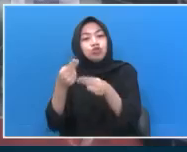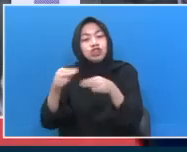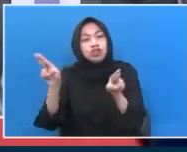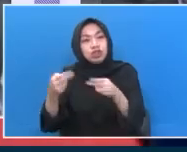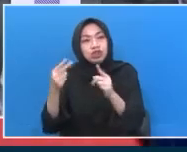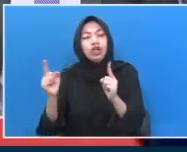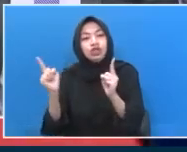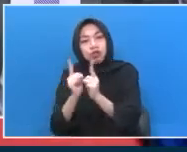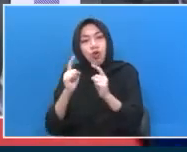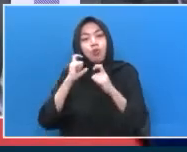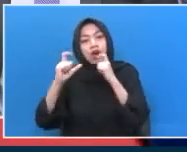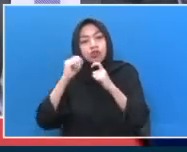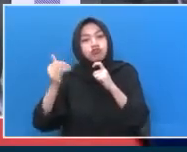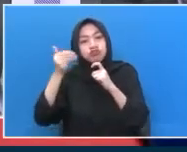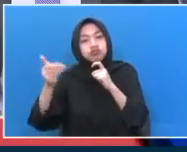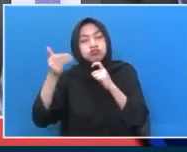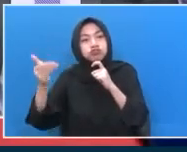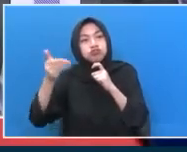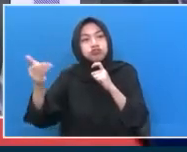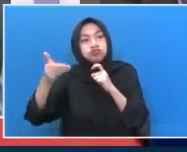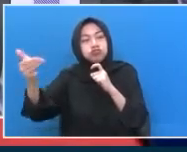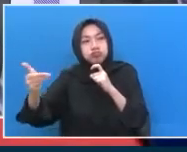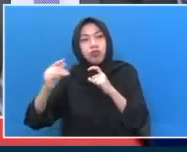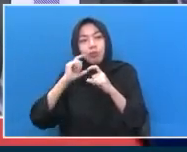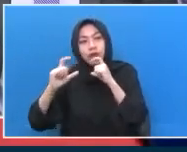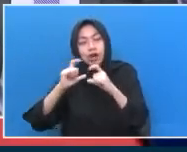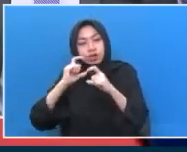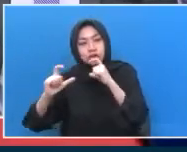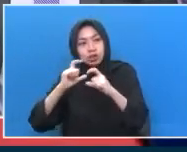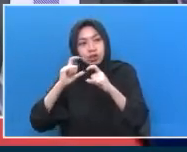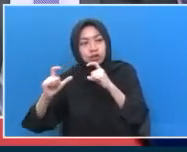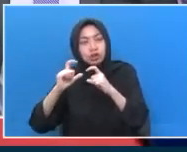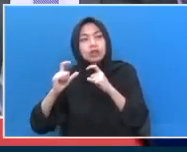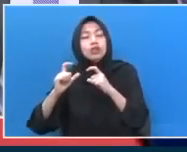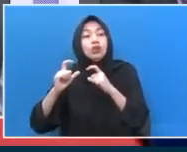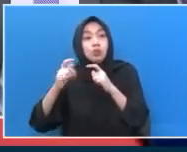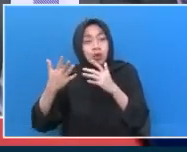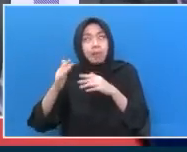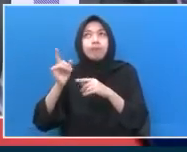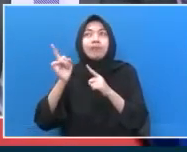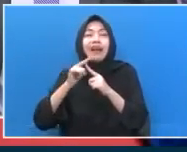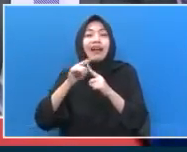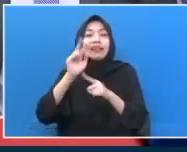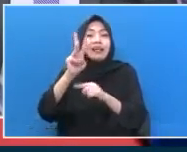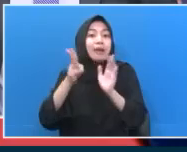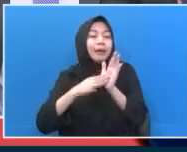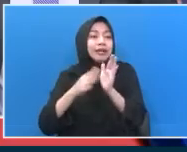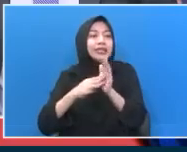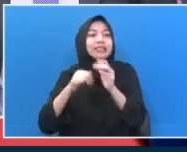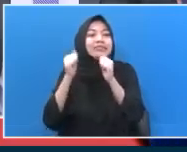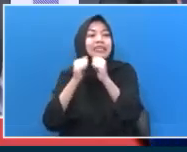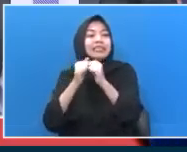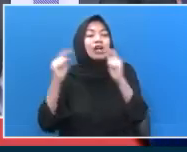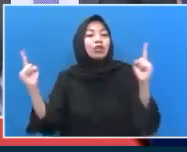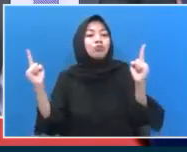Intens komunikasi akhirnya mereka bertemu pada tanggal 3 Mei pada